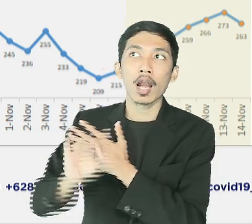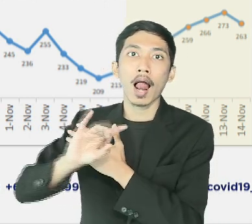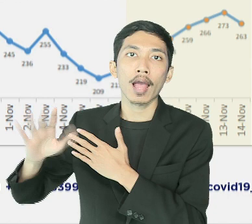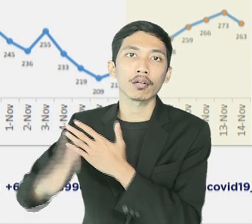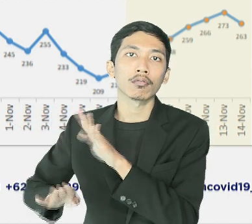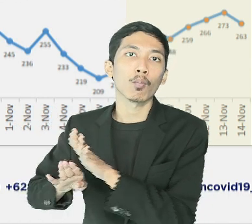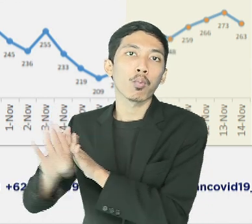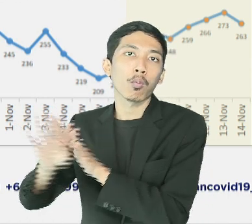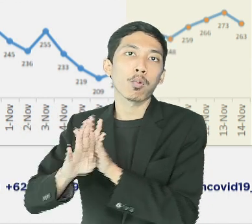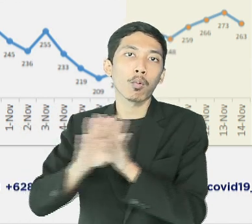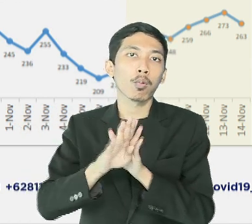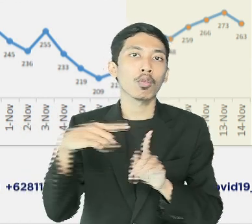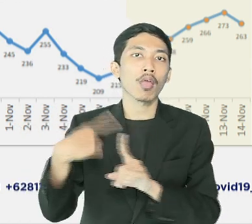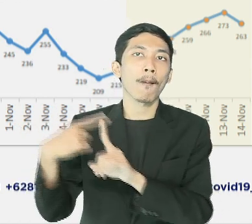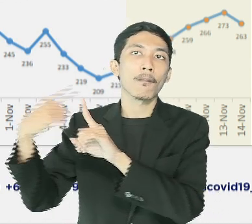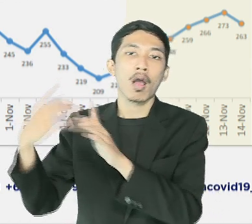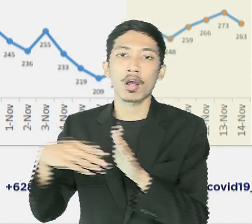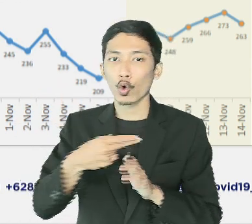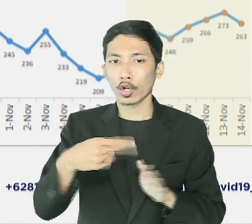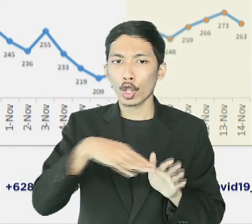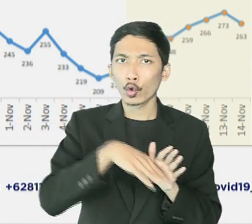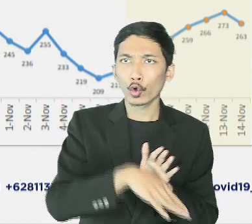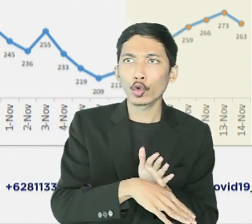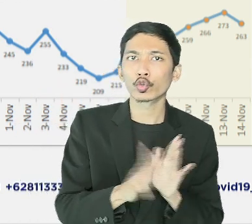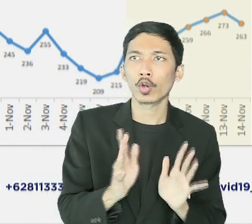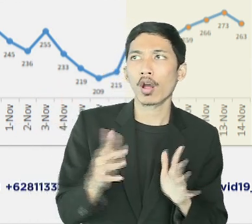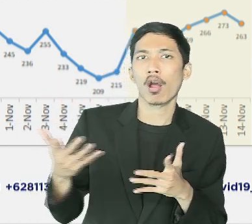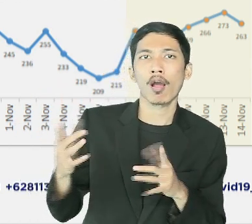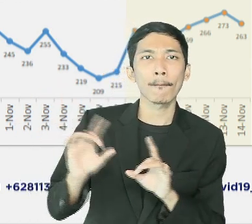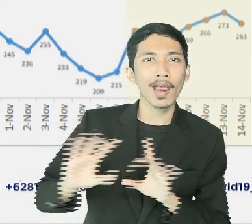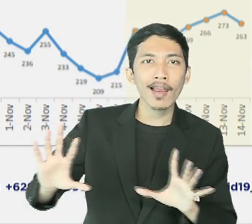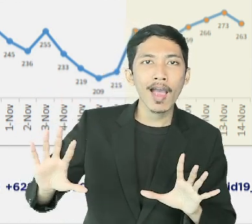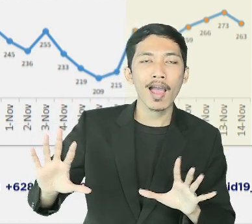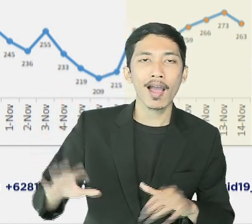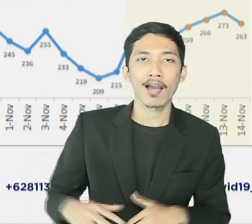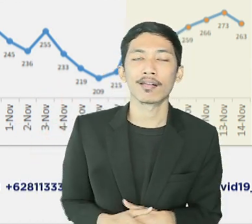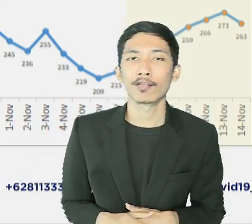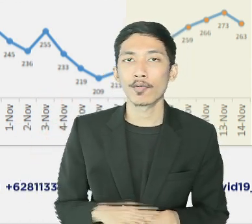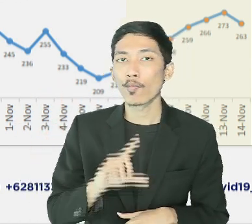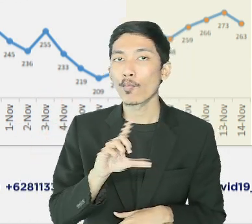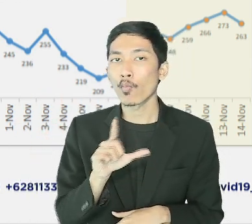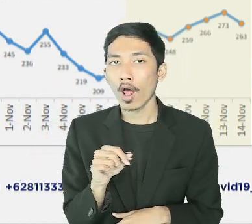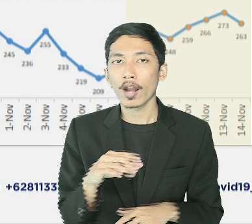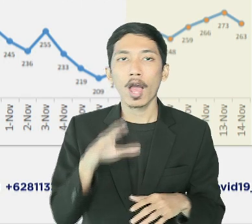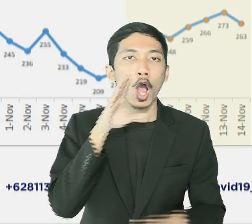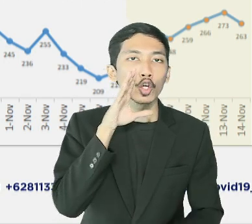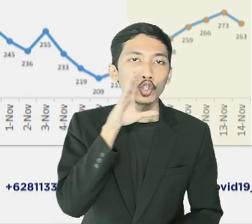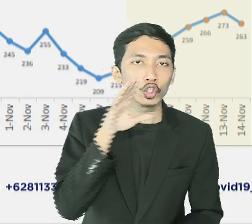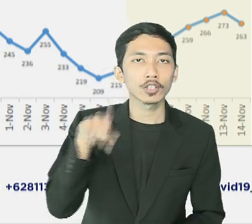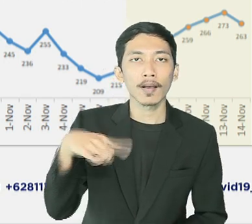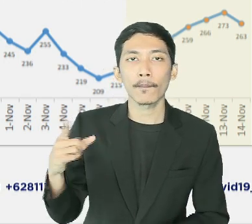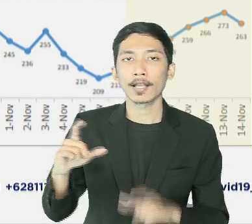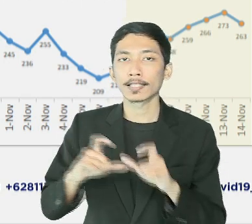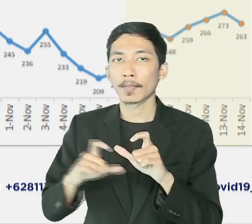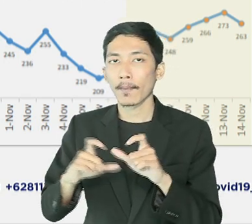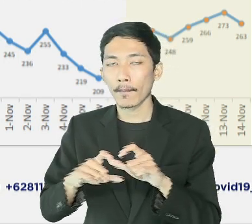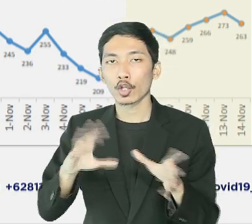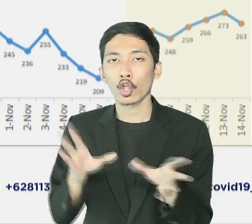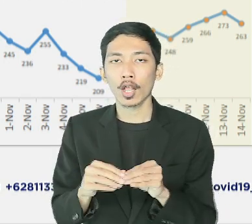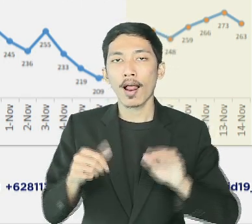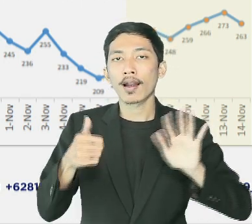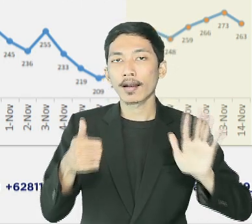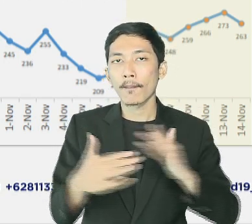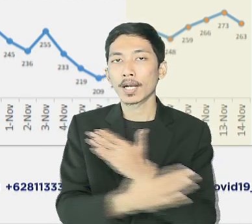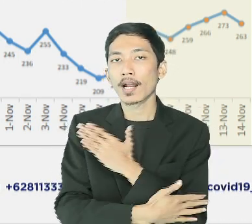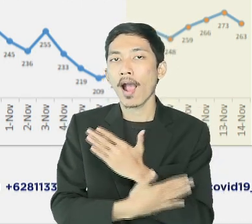lonjakan kasus. Di bulan Agustus dan September, setidaknya ada 6 negara yang mengalami kenaikan,